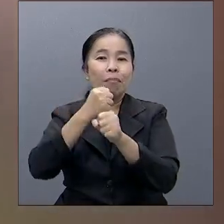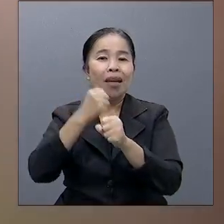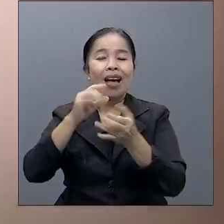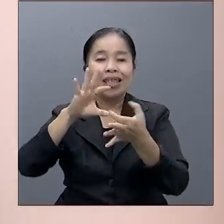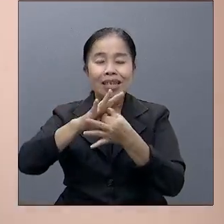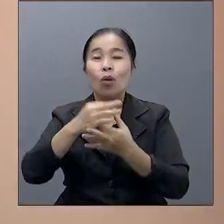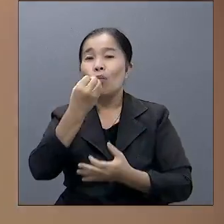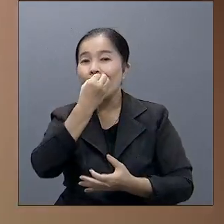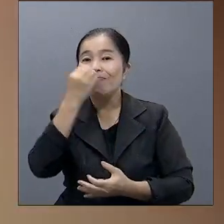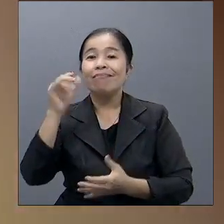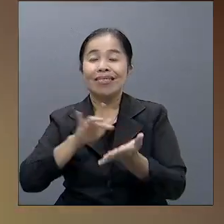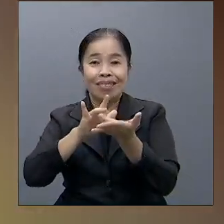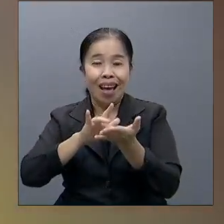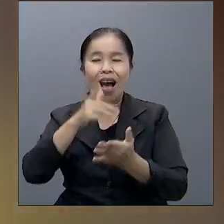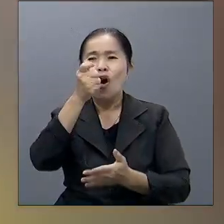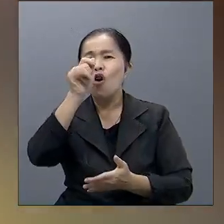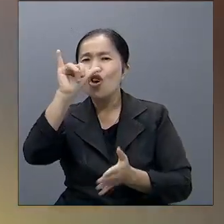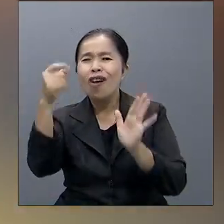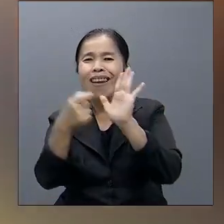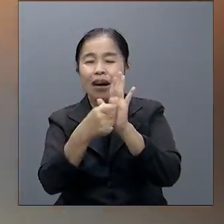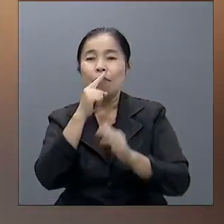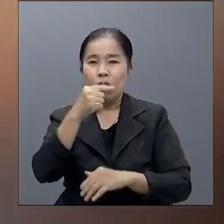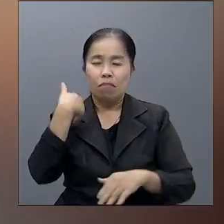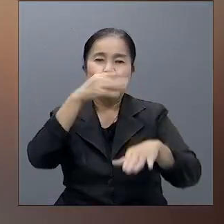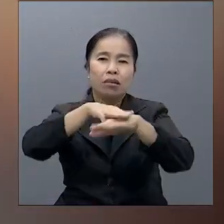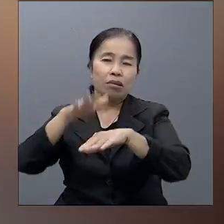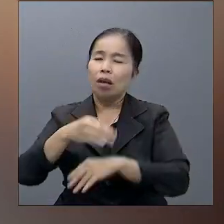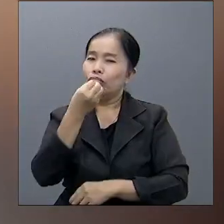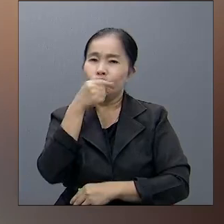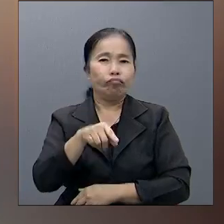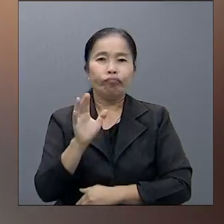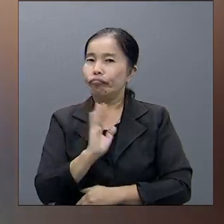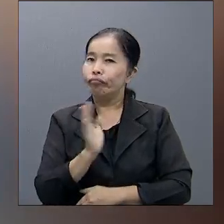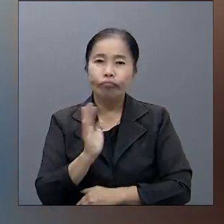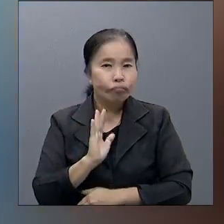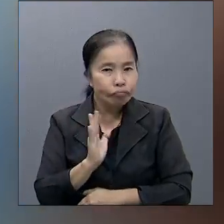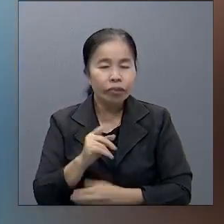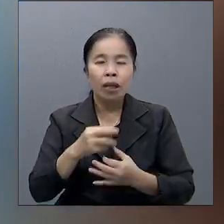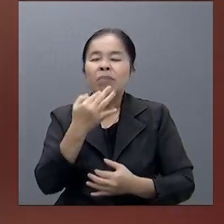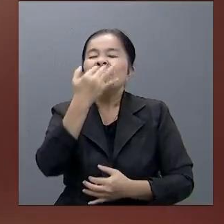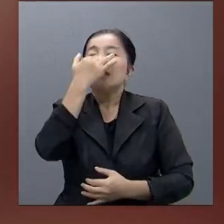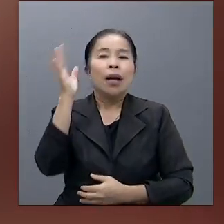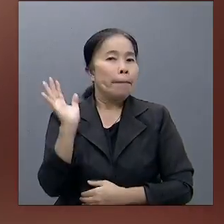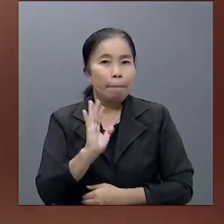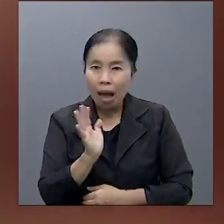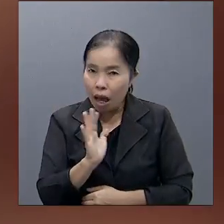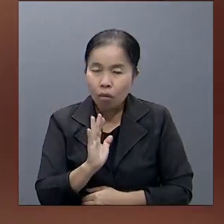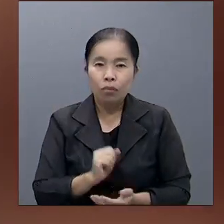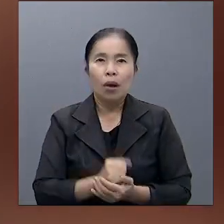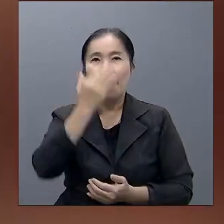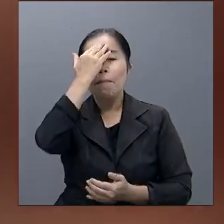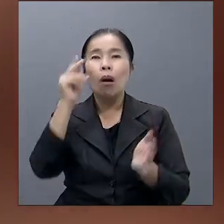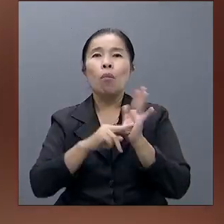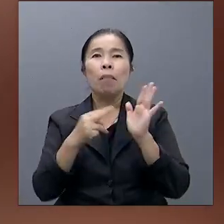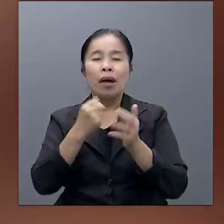และยาหรืออย.เนี่ยออกมาเตือนผู้บริโภคนะคะว่าควรจะหลีกเลี่ยงการรับประทานสัมผัสหรือสูดดมควันจากไนโตรเจนเหลวโดยตรงเพราะว่ามันจะ